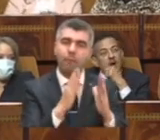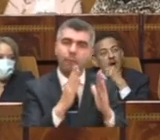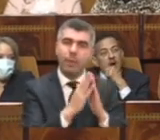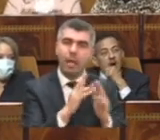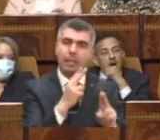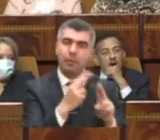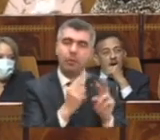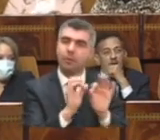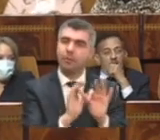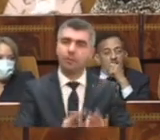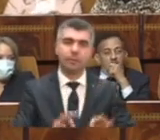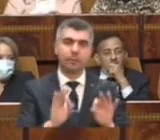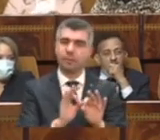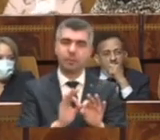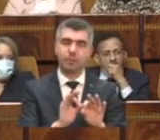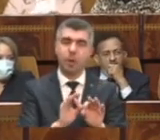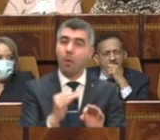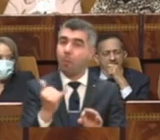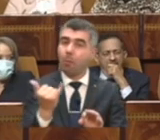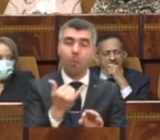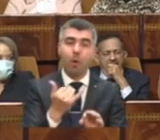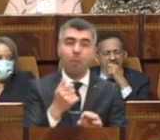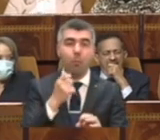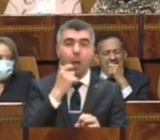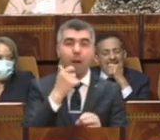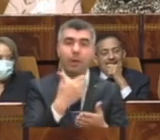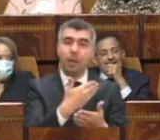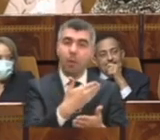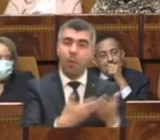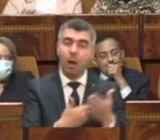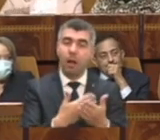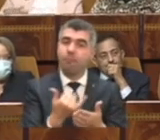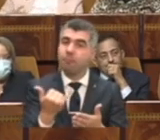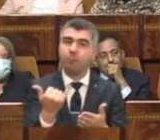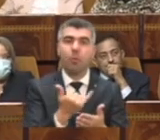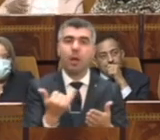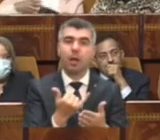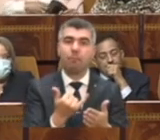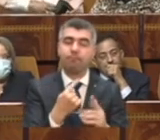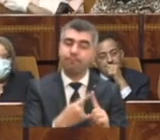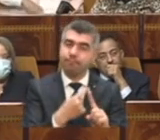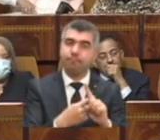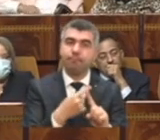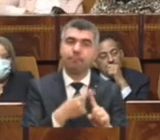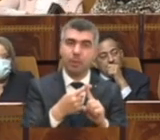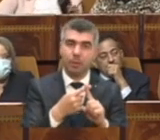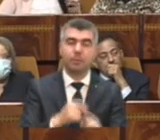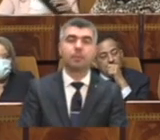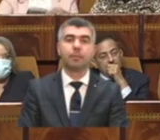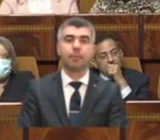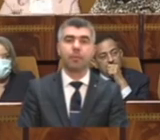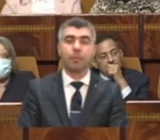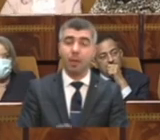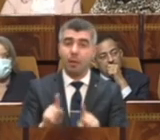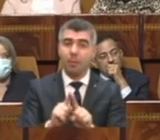الوزيرة كتعرفي الدور ديال الرسم العقاري أو التيتر في الانتعاش الاقتصادي، في تحقيق